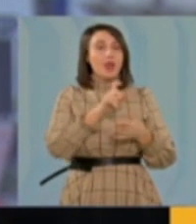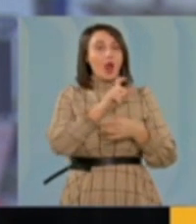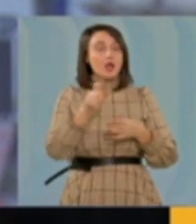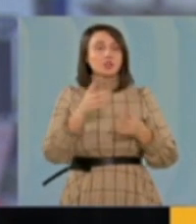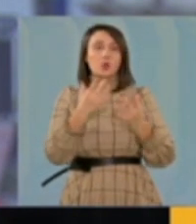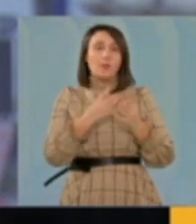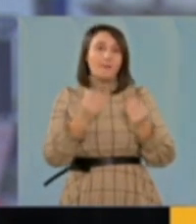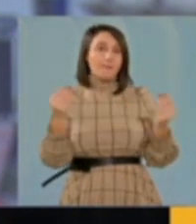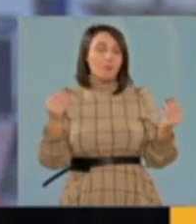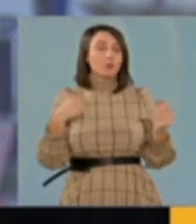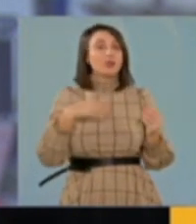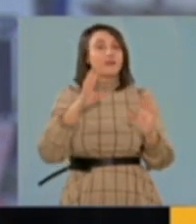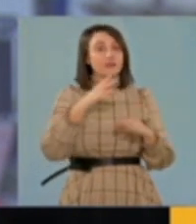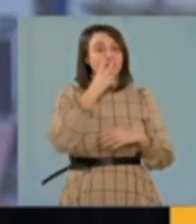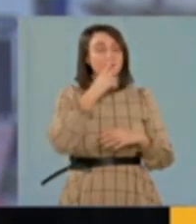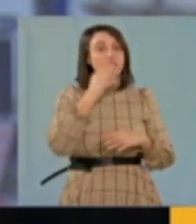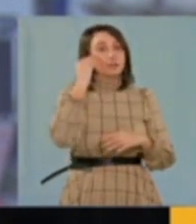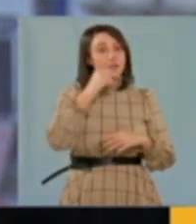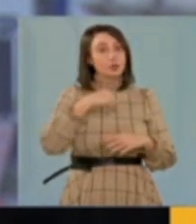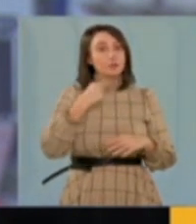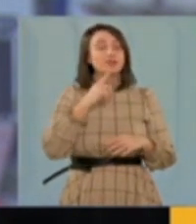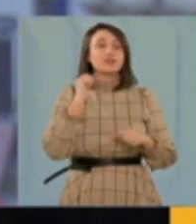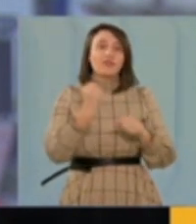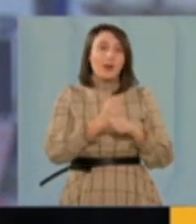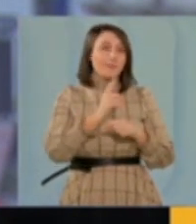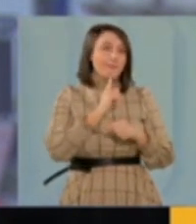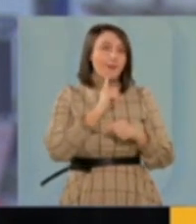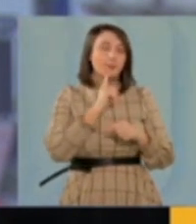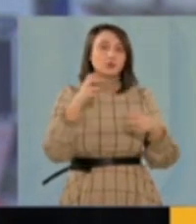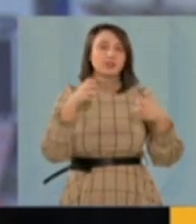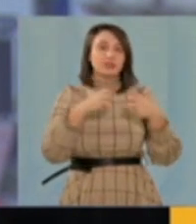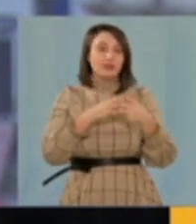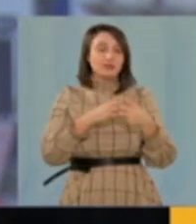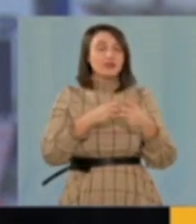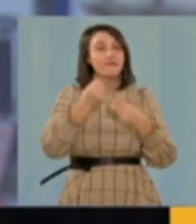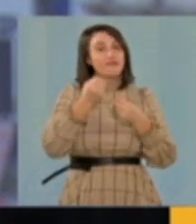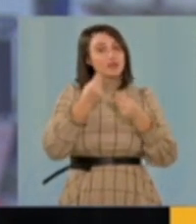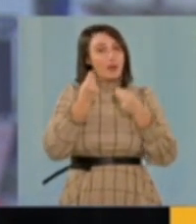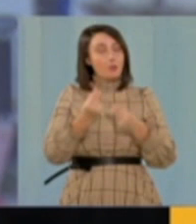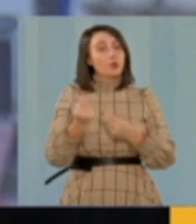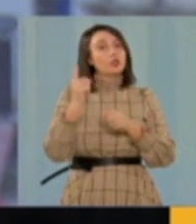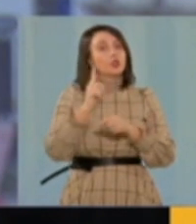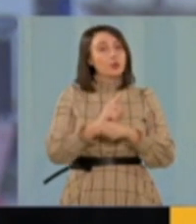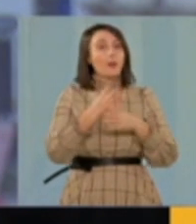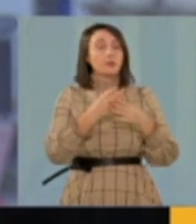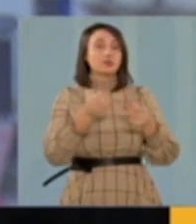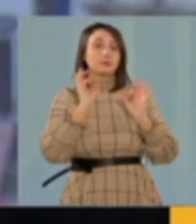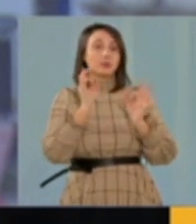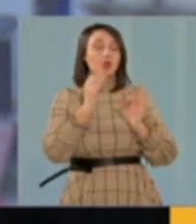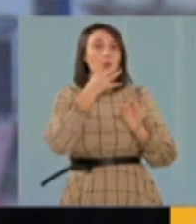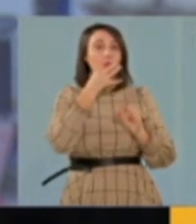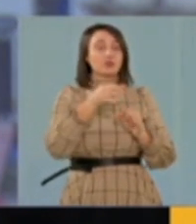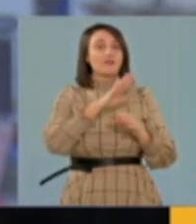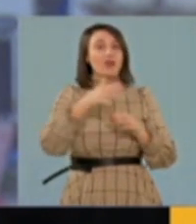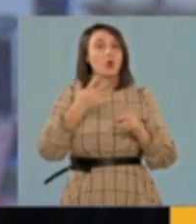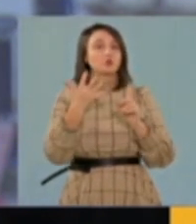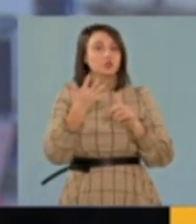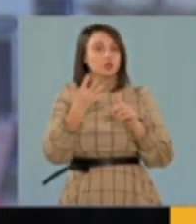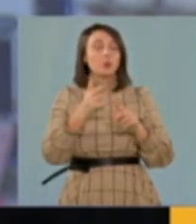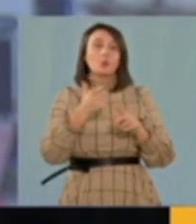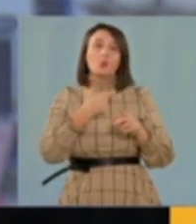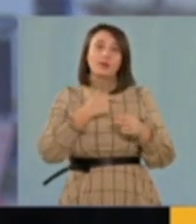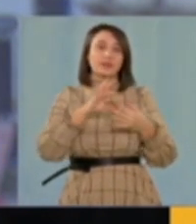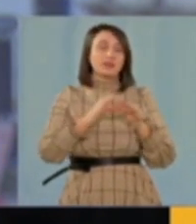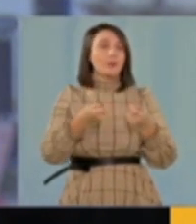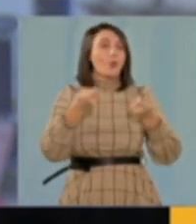număr uriaș, ținând cont că în weekend se fac mai puține teste. Vestea bună este că tot mai mulți specialiști preconizează că valul 5 ar putea